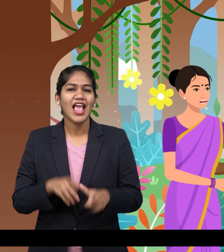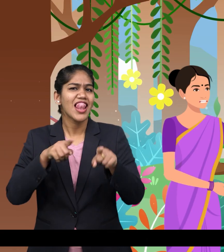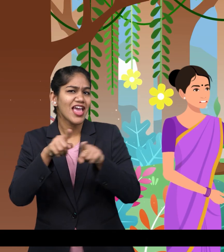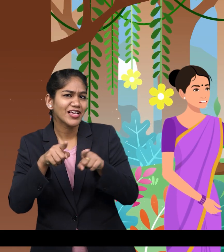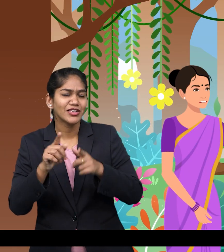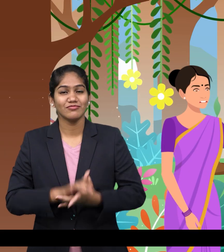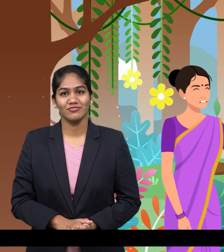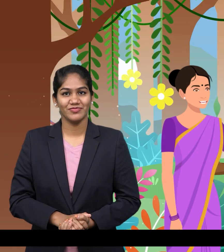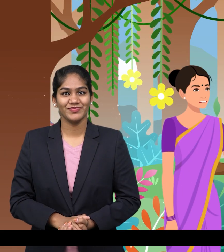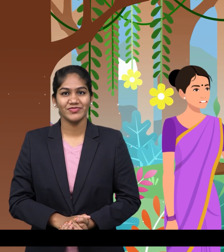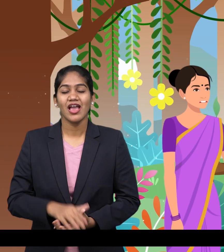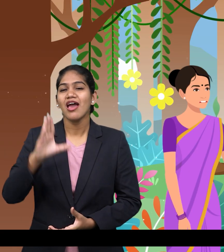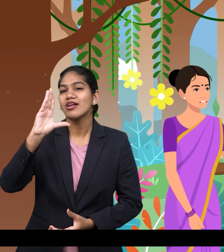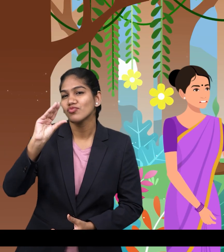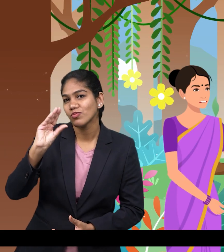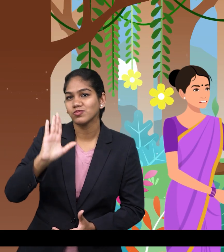పండిన,